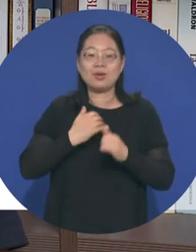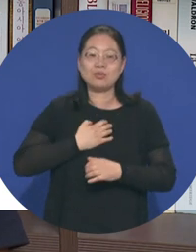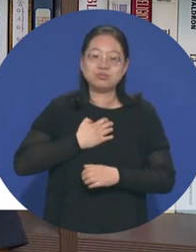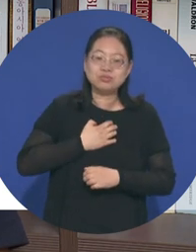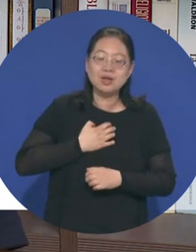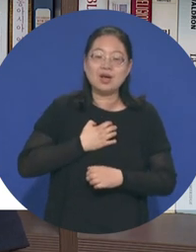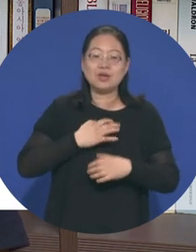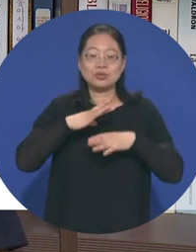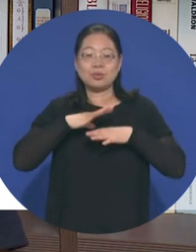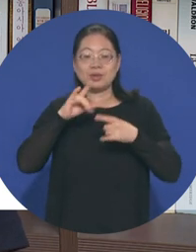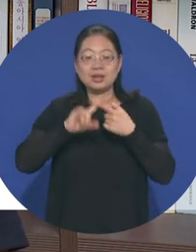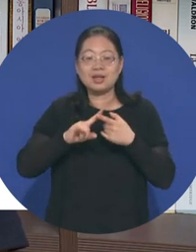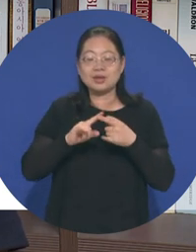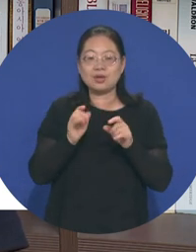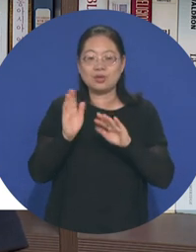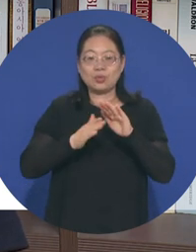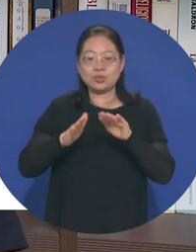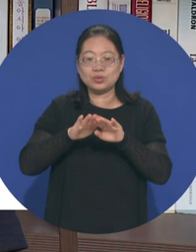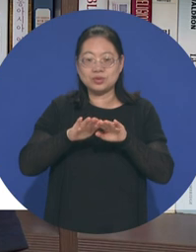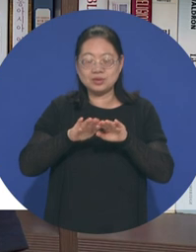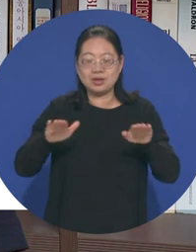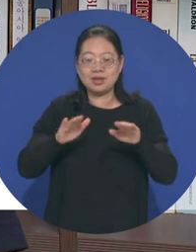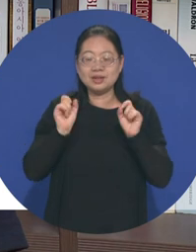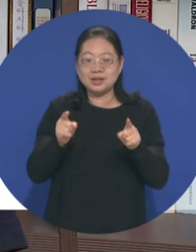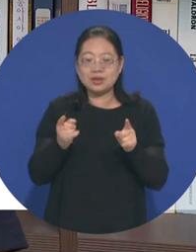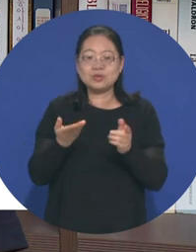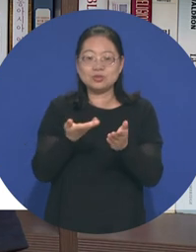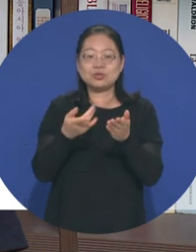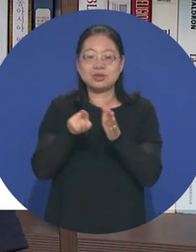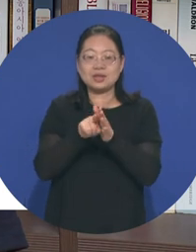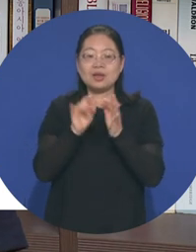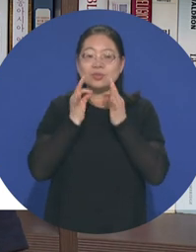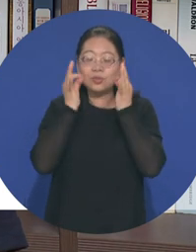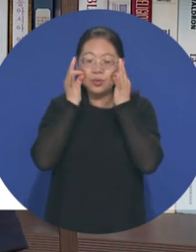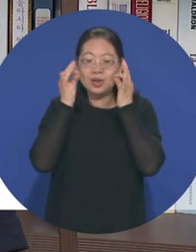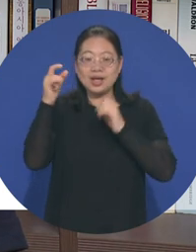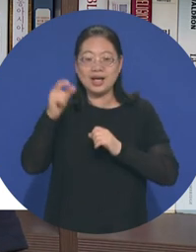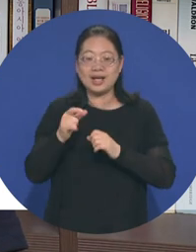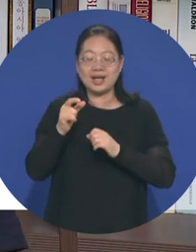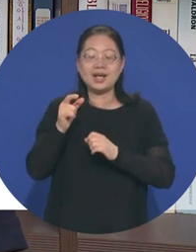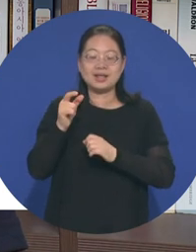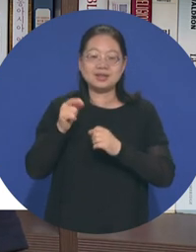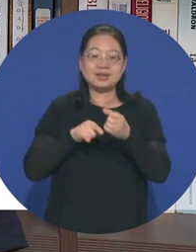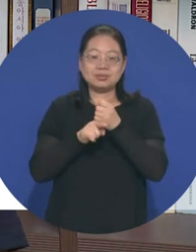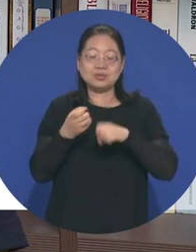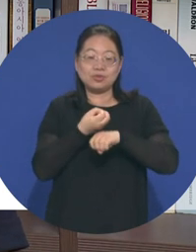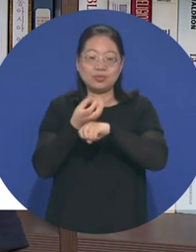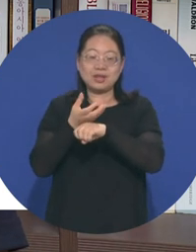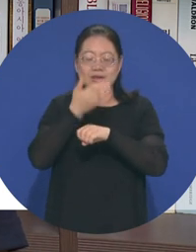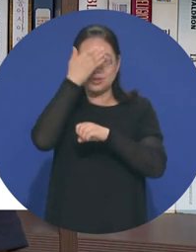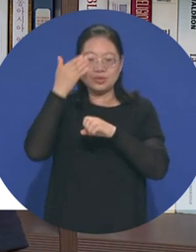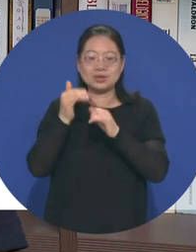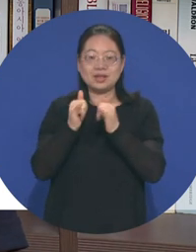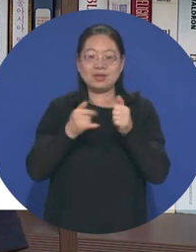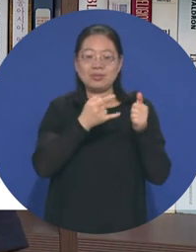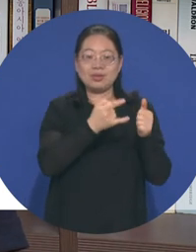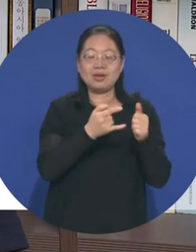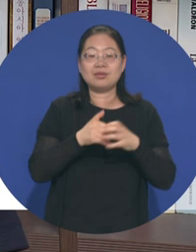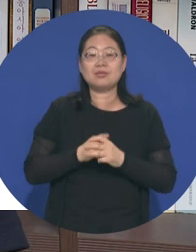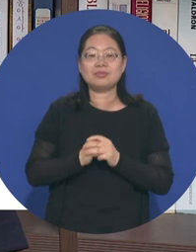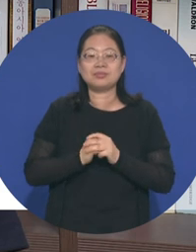대해서 공정한 기회를 제공하기 위해서 노력하고 있다는 강력한 메시지를 줌으로써 청년 세대에게